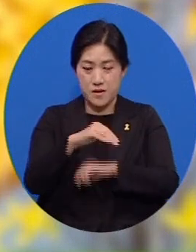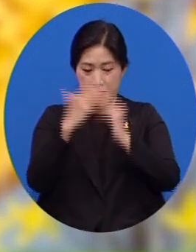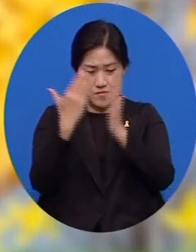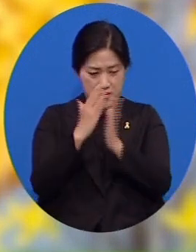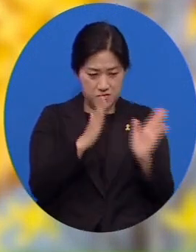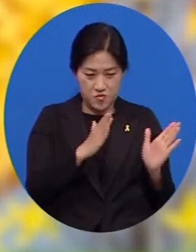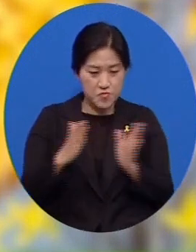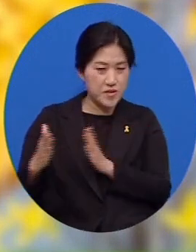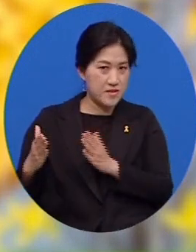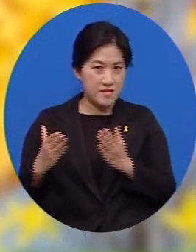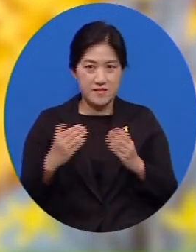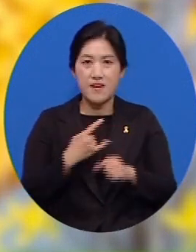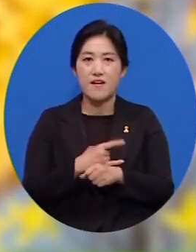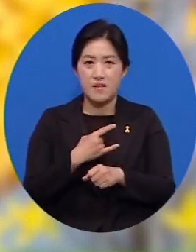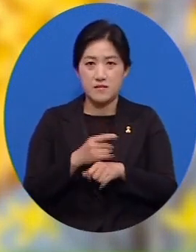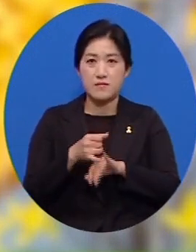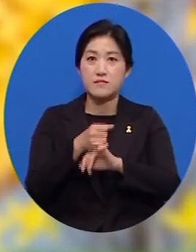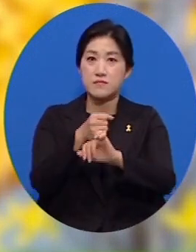만전을 기하겠습니다.